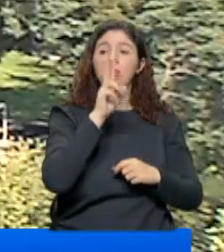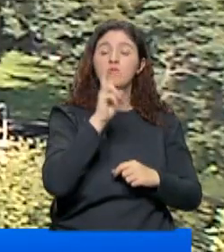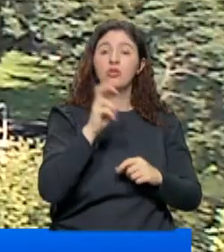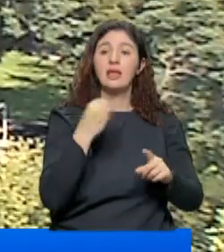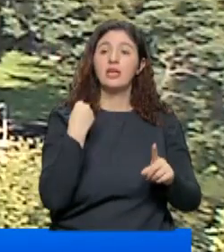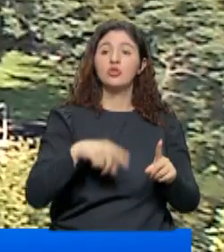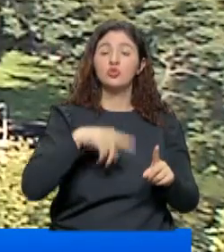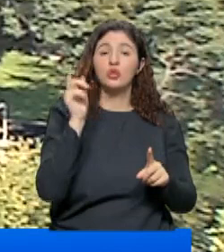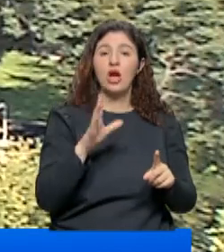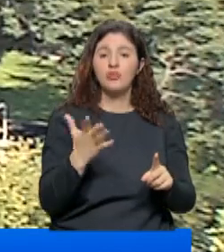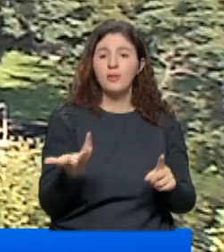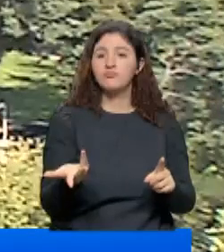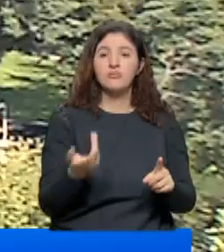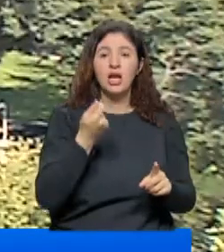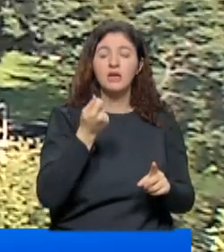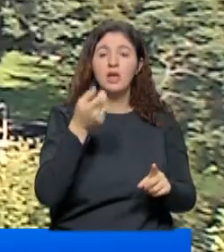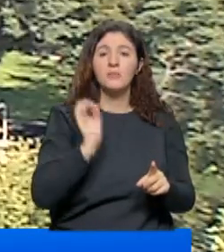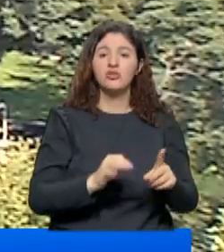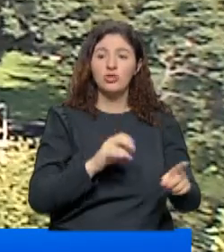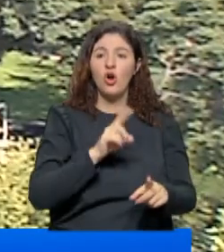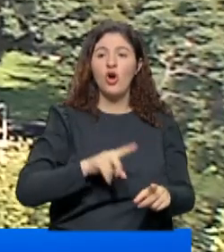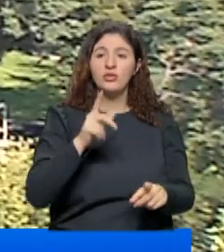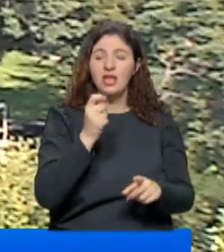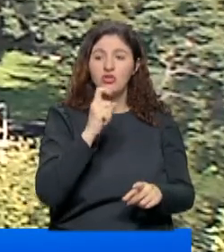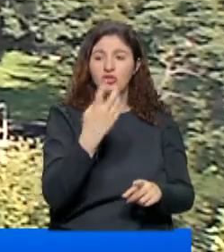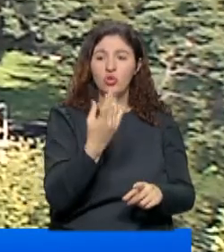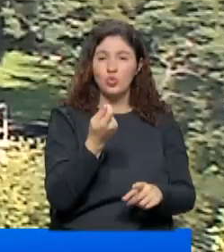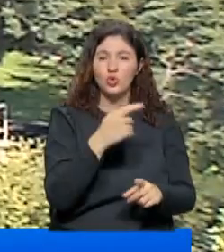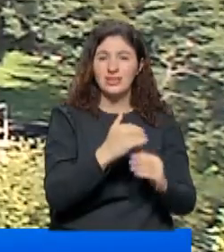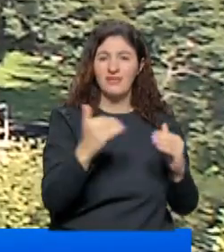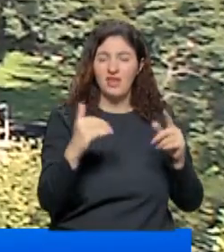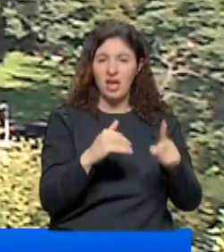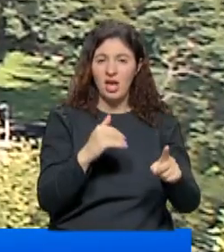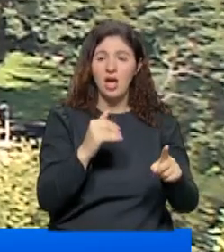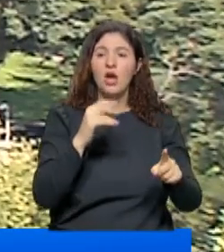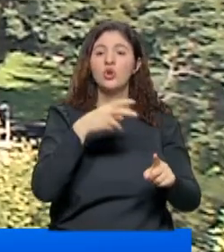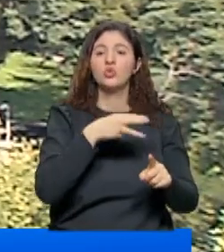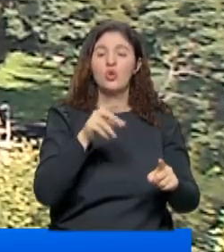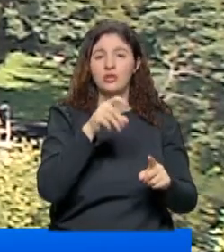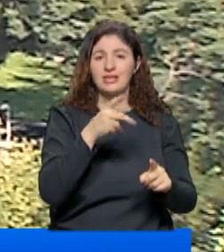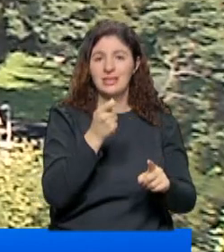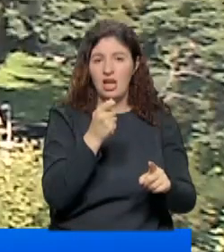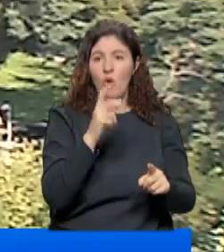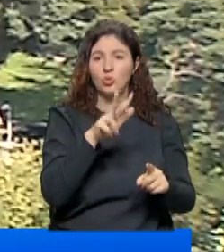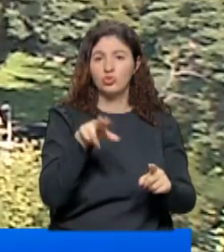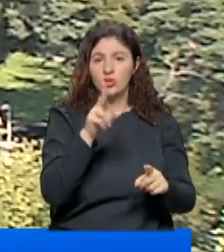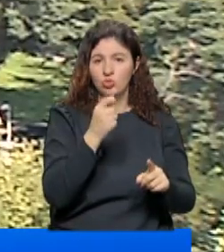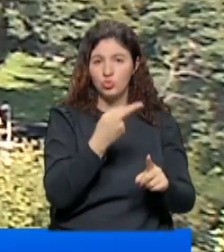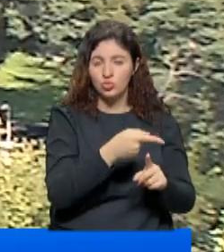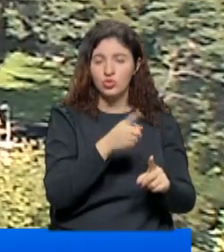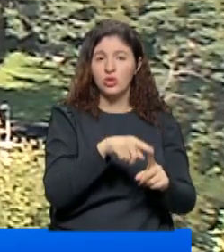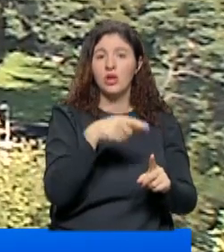dolar yeni güne acaba ne kadarla başladı? 17 lira 94 kuruş seviyesinde. Euro 18 lira 37